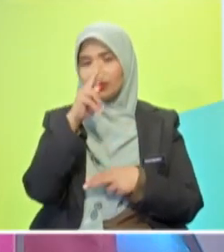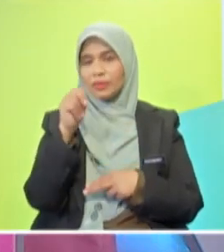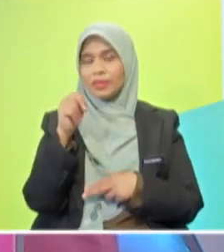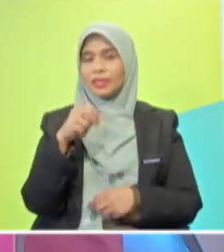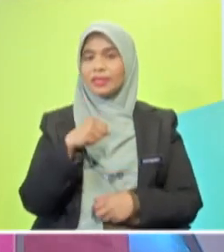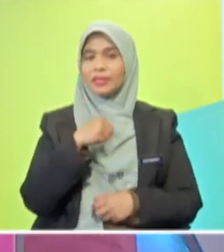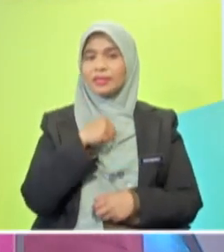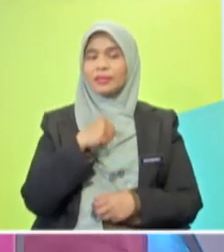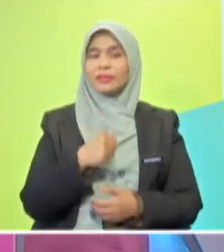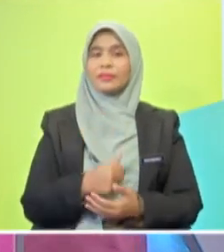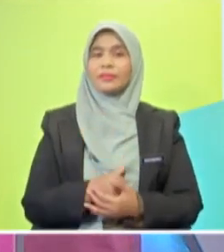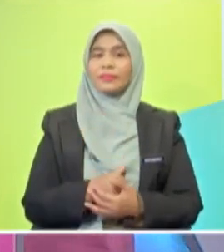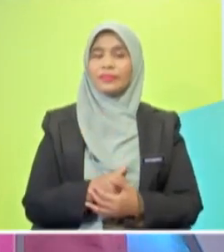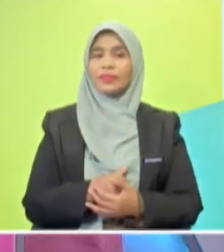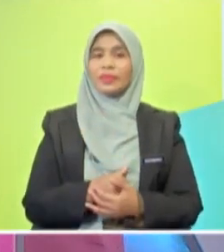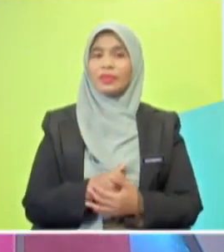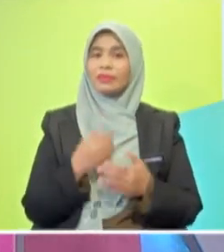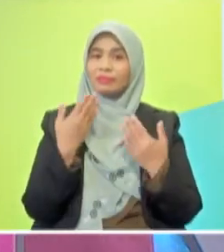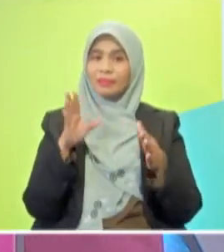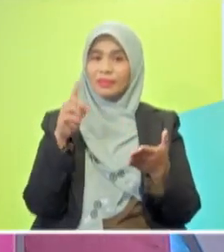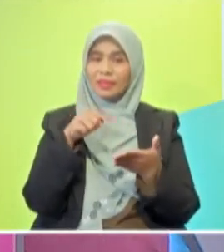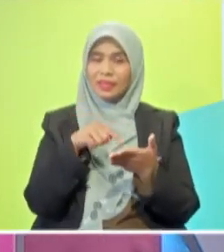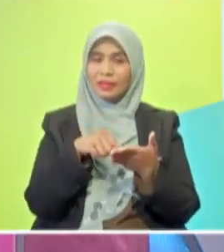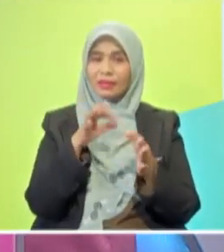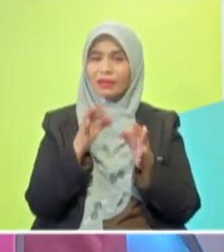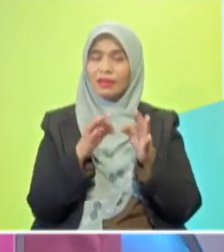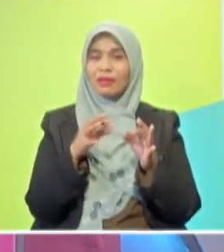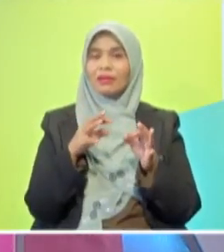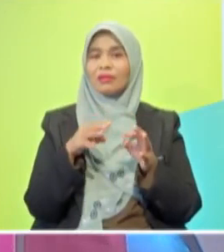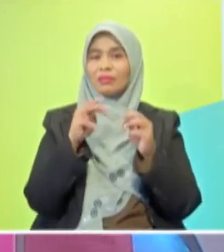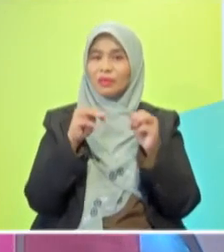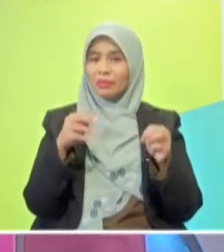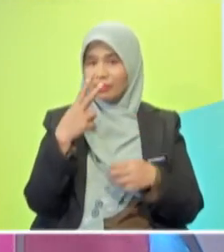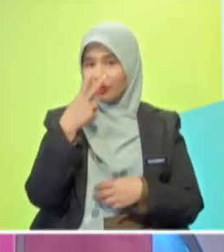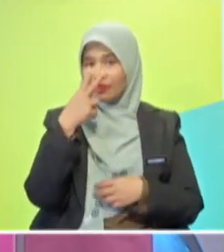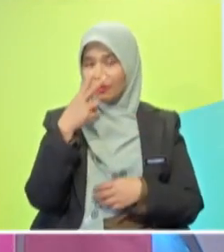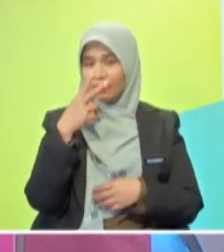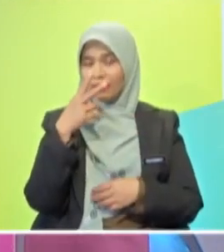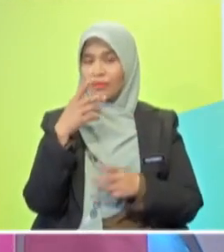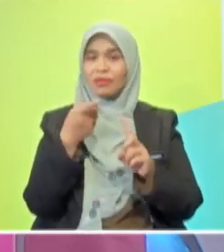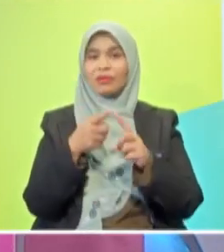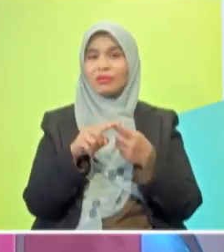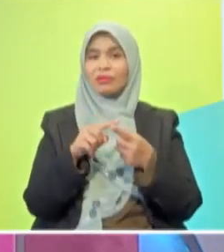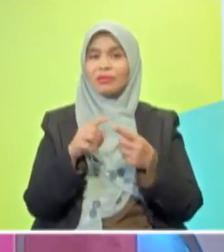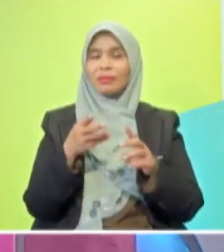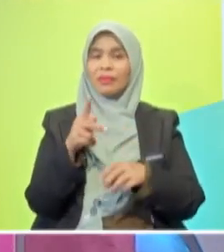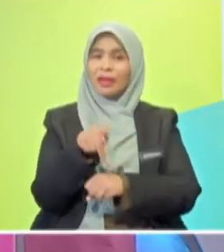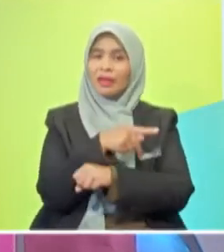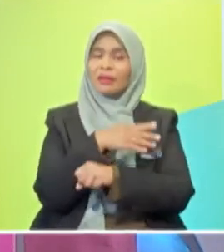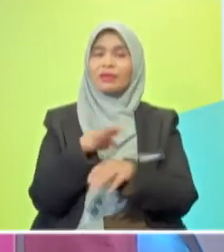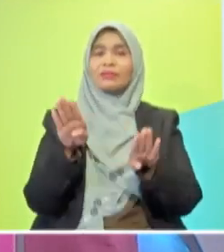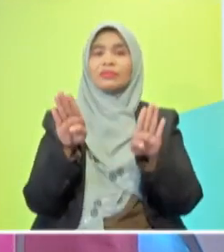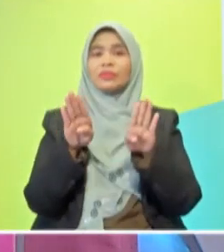kita. Okey, selepas ni kalau murid-murid lihat kawan-kawan ke pakai pakaian tidak menutup aurat, kita